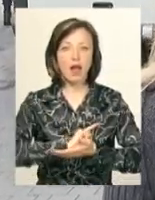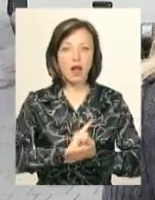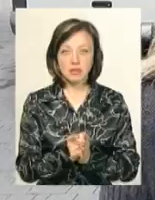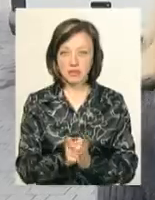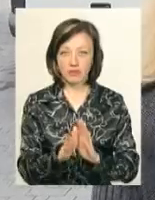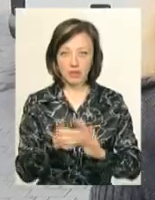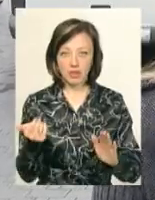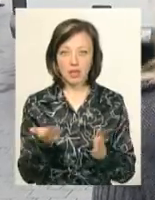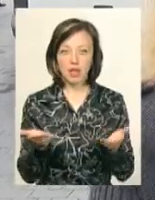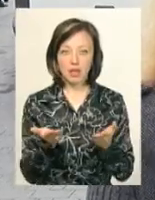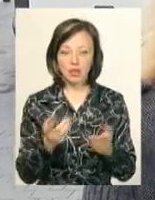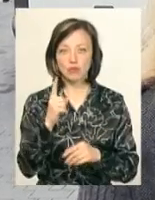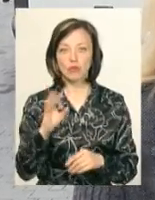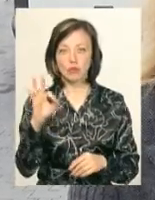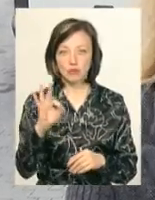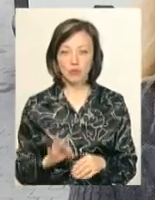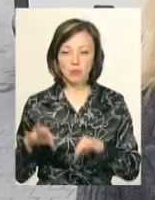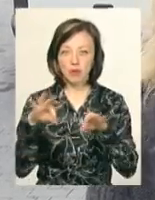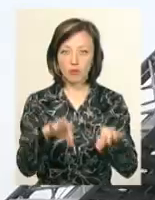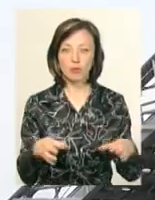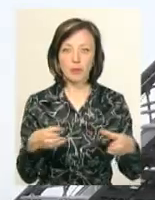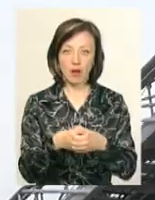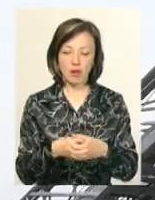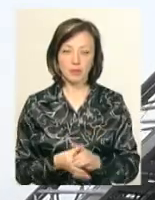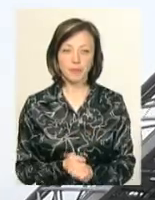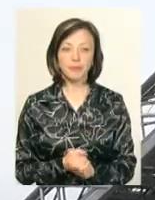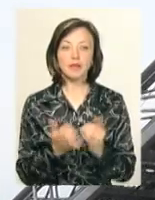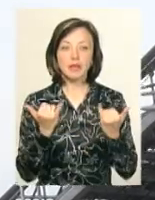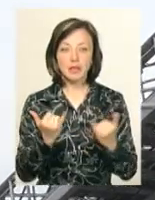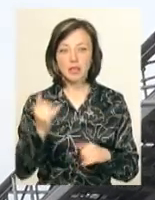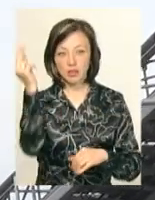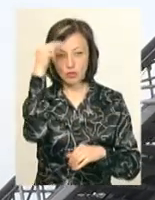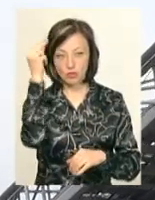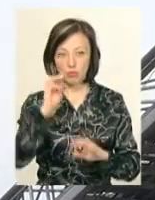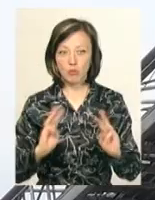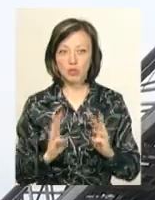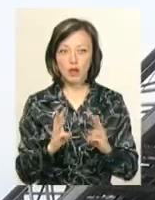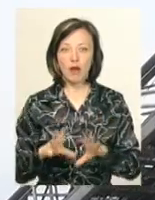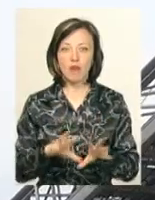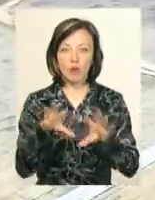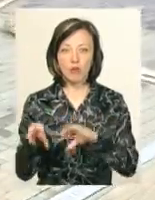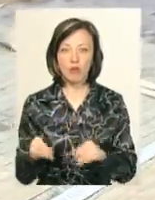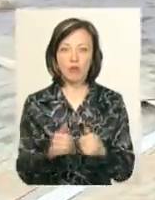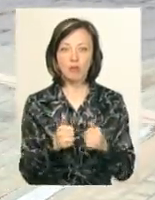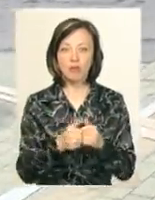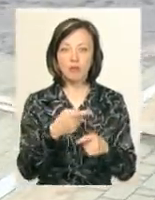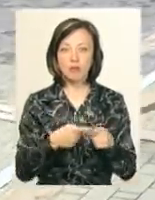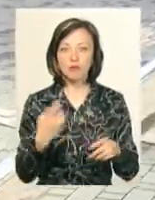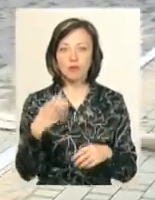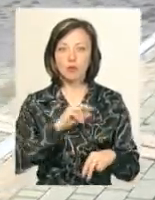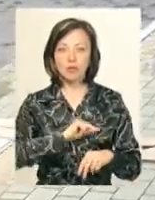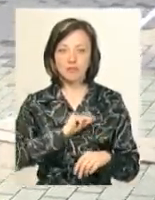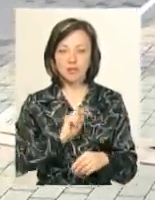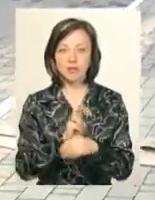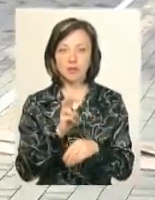екстрений виклик, який 100% прибуде бригада. Нині на умовній пожежі у Вудмолі евакуювали близько півсотні працівників та